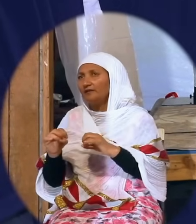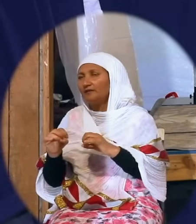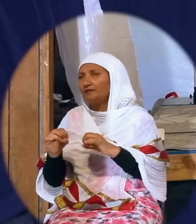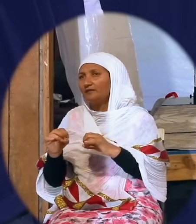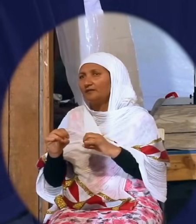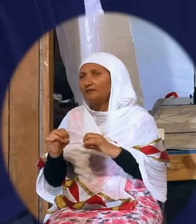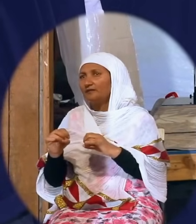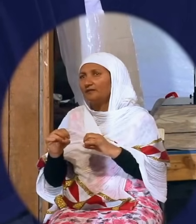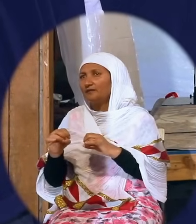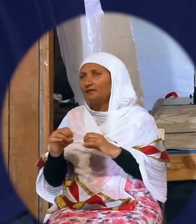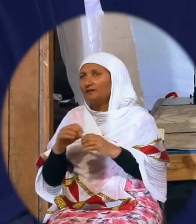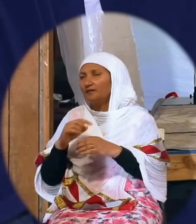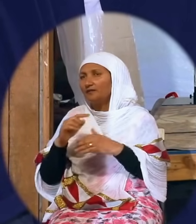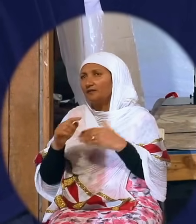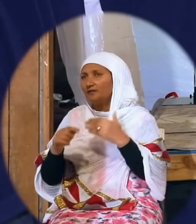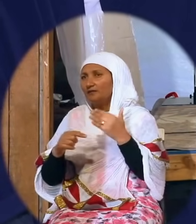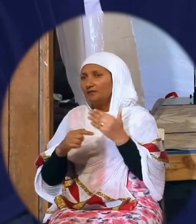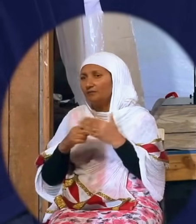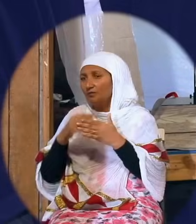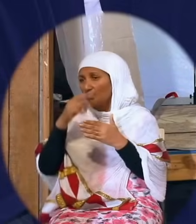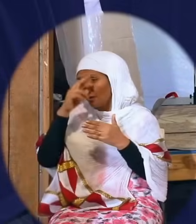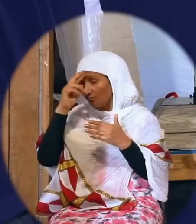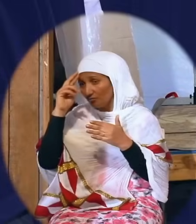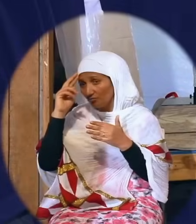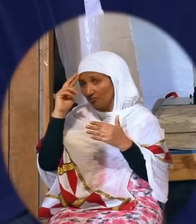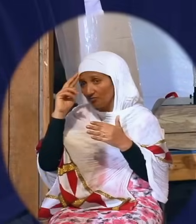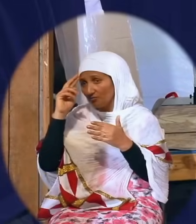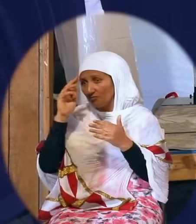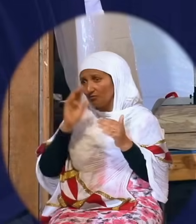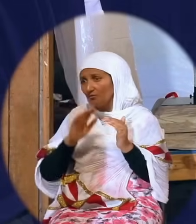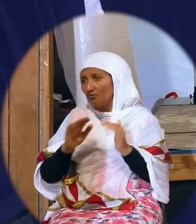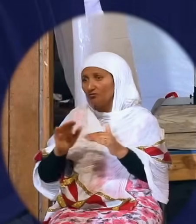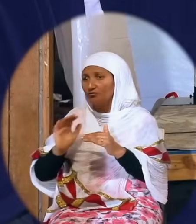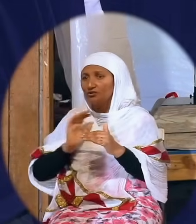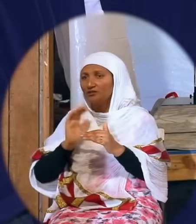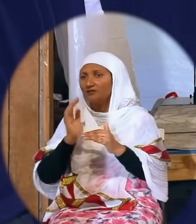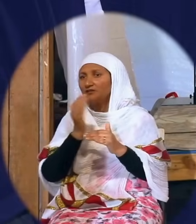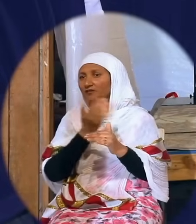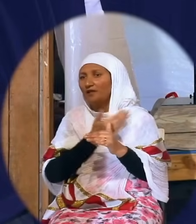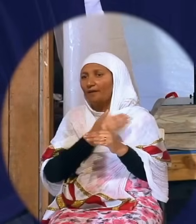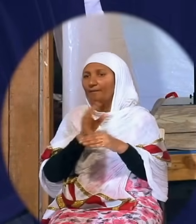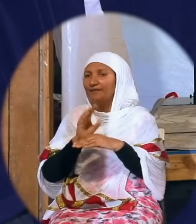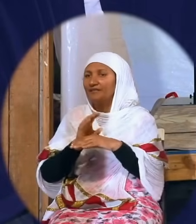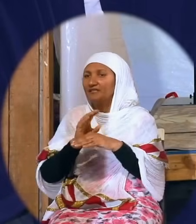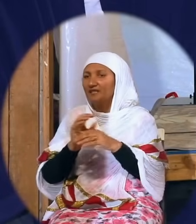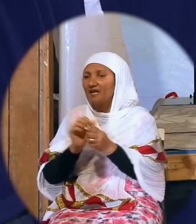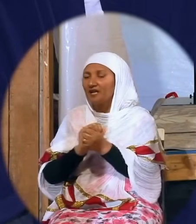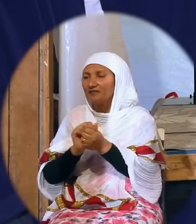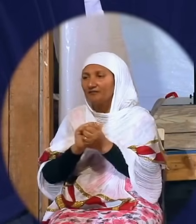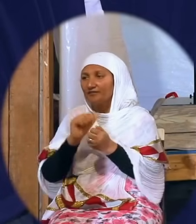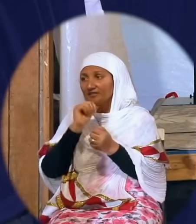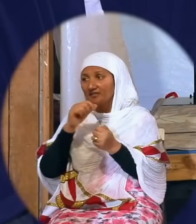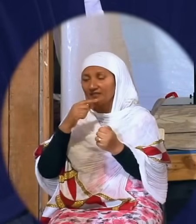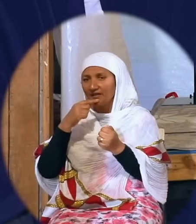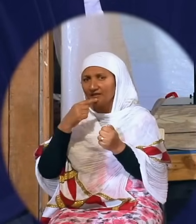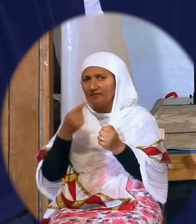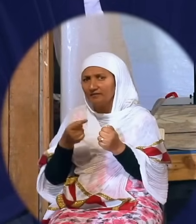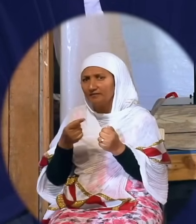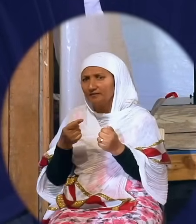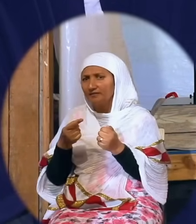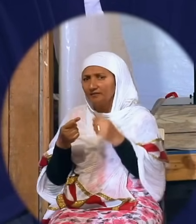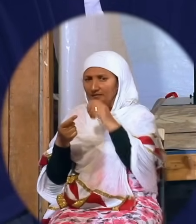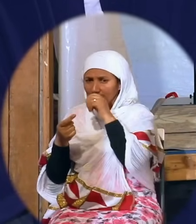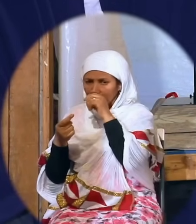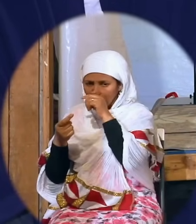የሚያደርግ ስለዚህ ምክንያቱም ልጆቻችን አንጣት ቤተክርስቲያን አትፍረስካል አሉ ልናደርገው የሚገባ ይሄ ነው በነገራችን